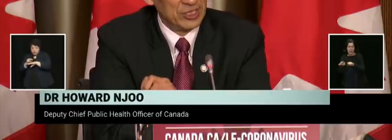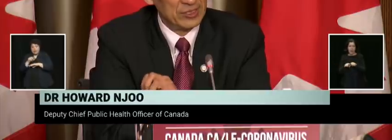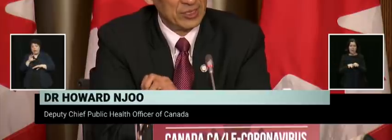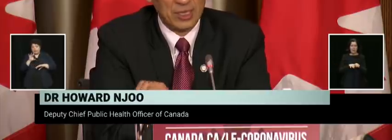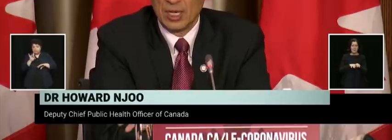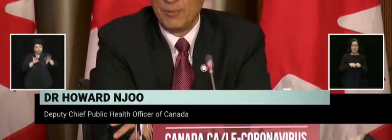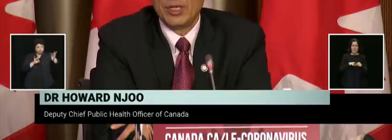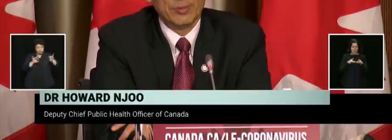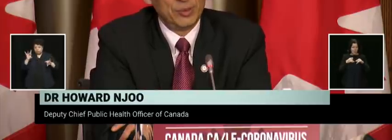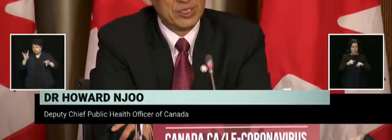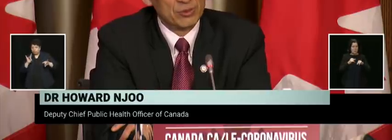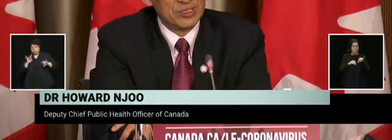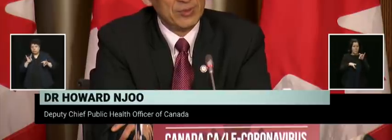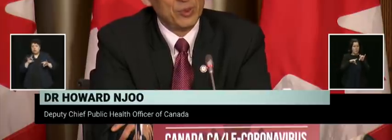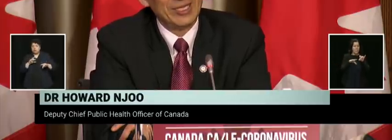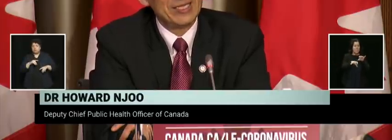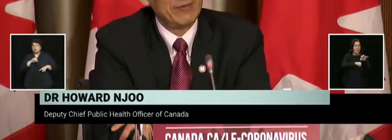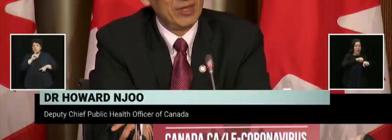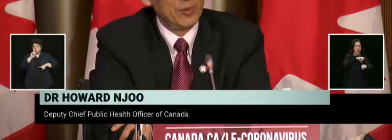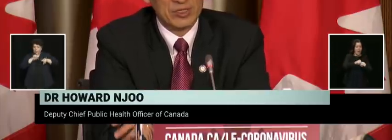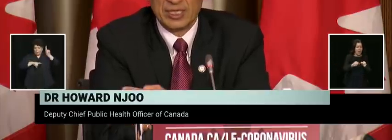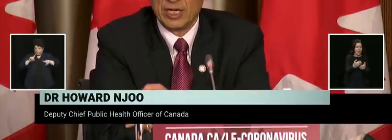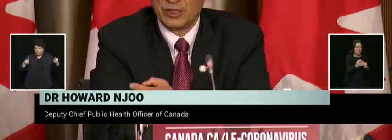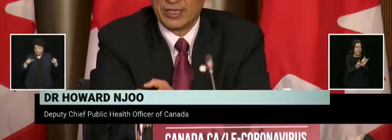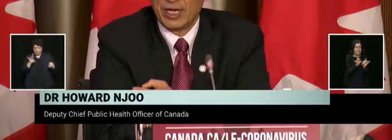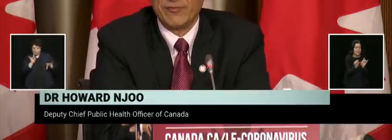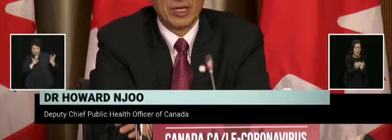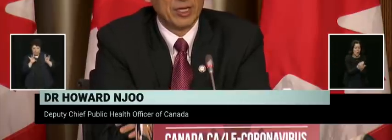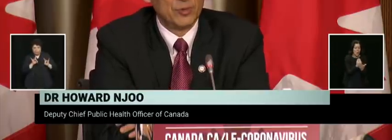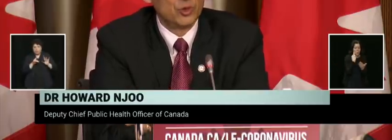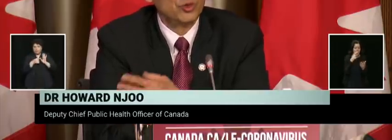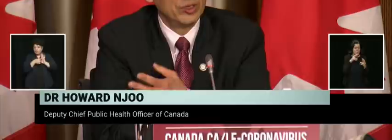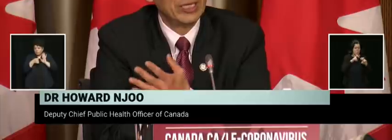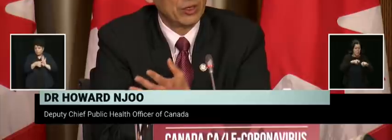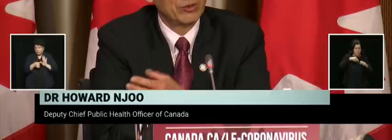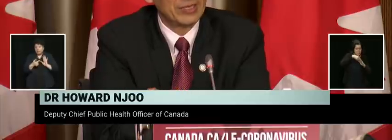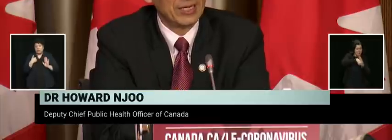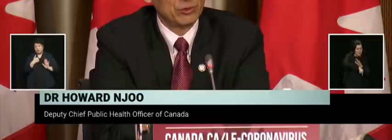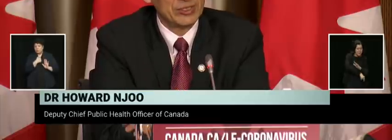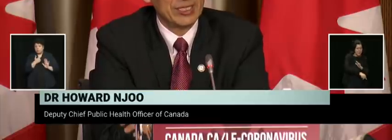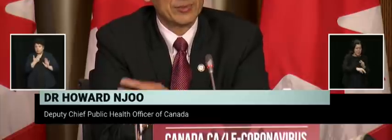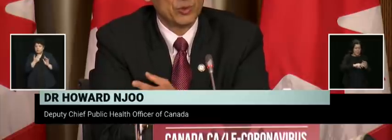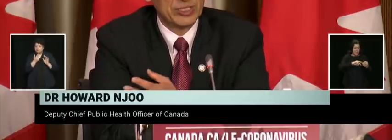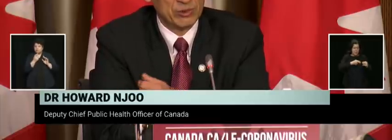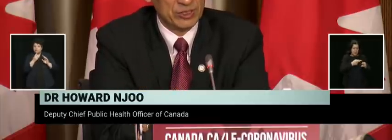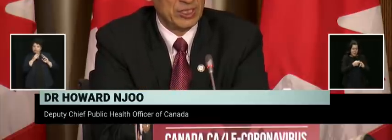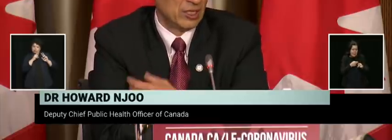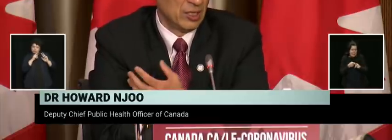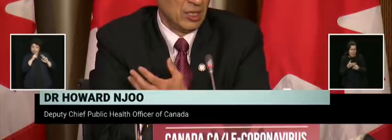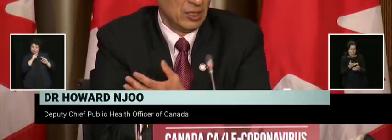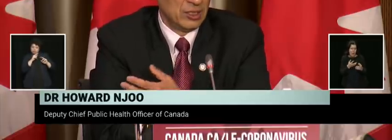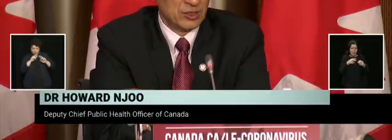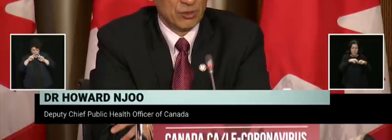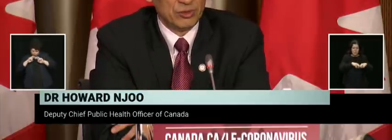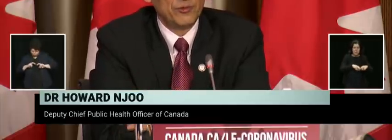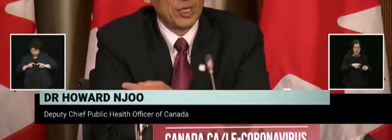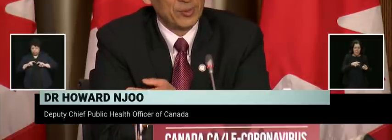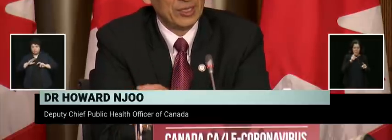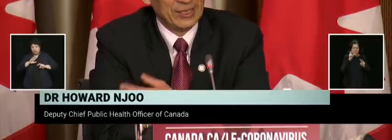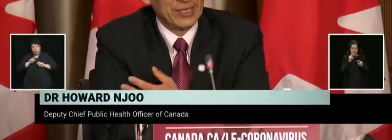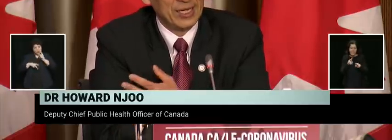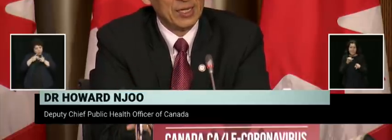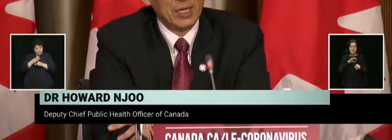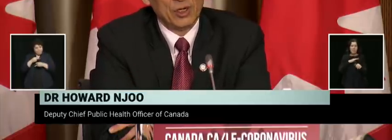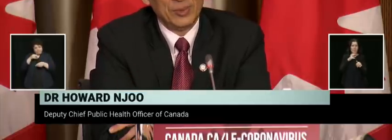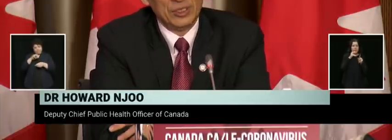séquençage génétique, mais de plus aussi pour les événements. S'il y a un cas avec beaucoup de contacts aussi exposés aussi qui sont devenus